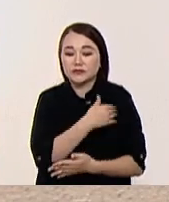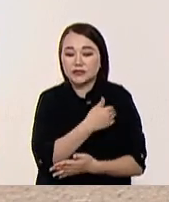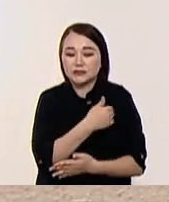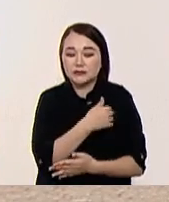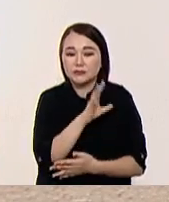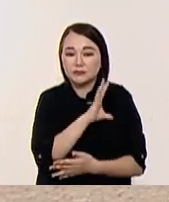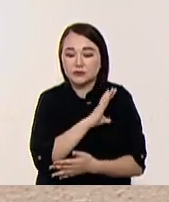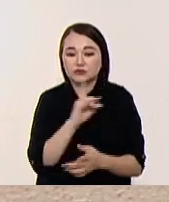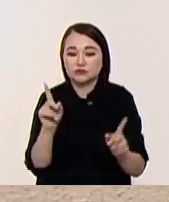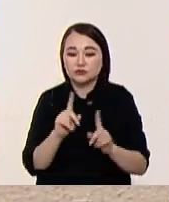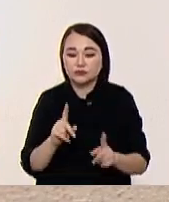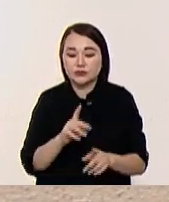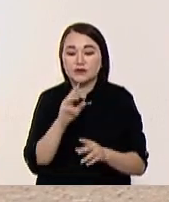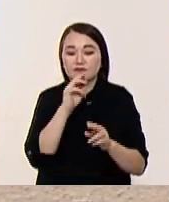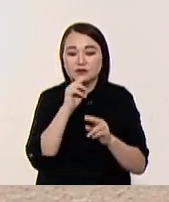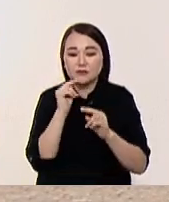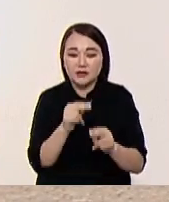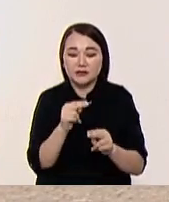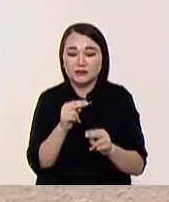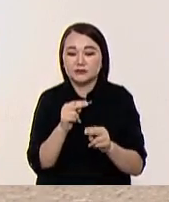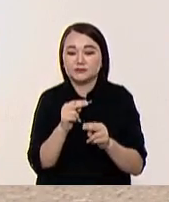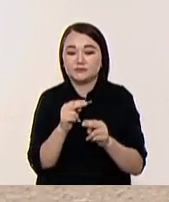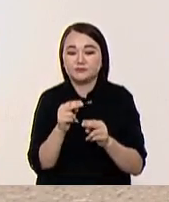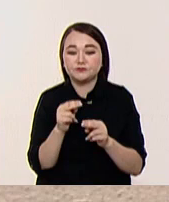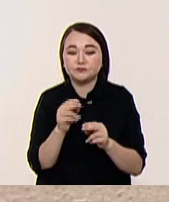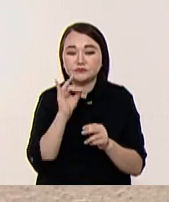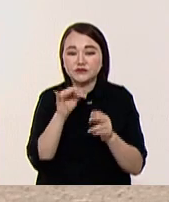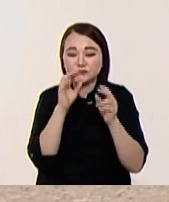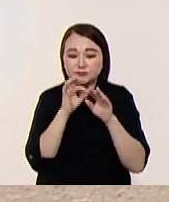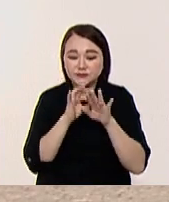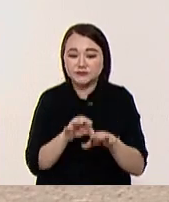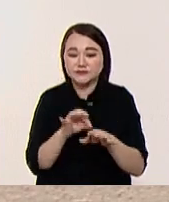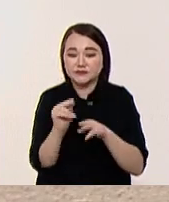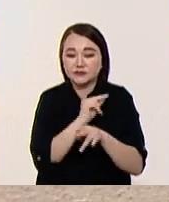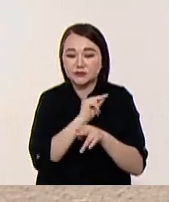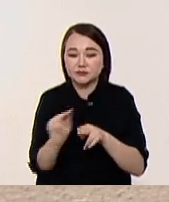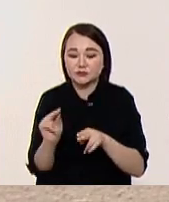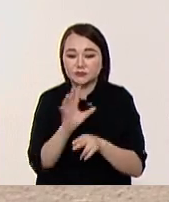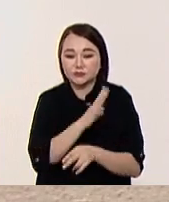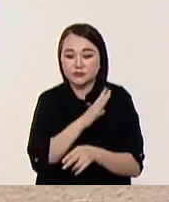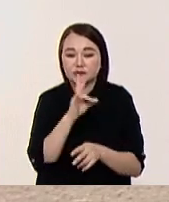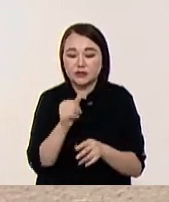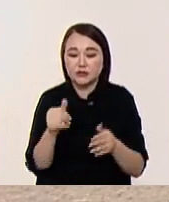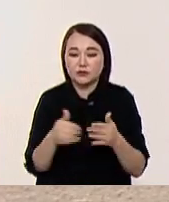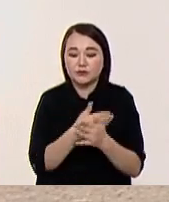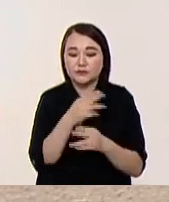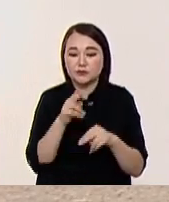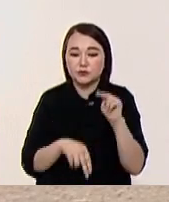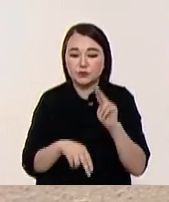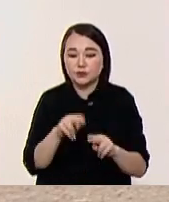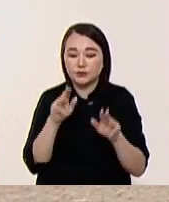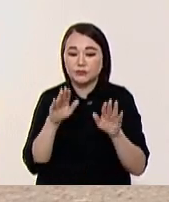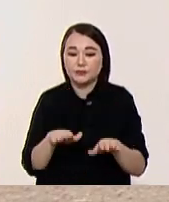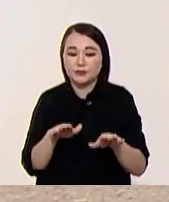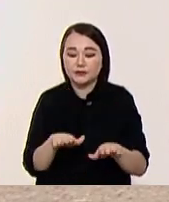чтобы обратили внимание и провели капитальный ремонт на новостройке.